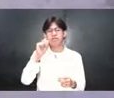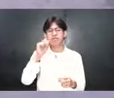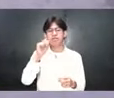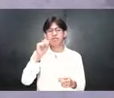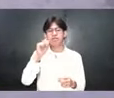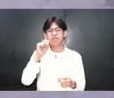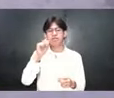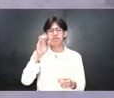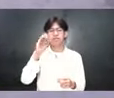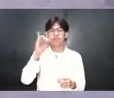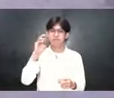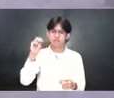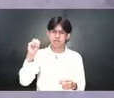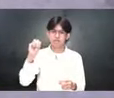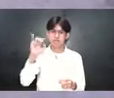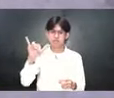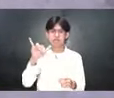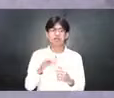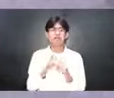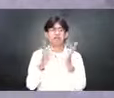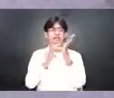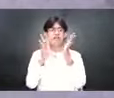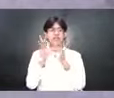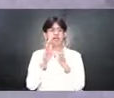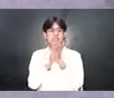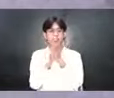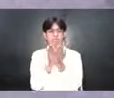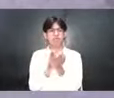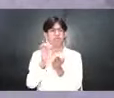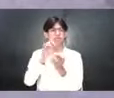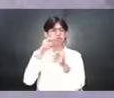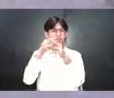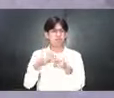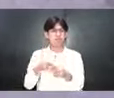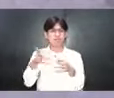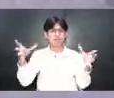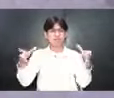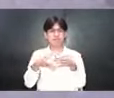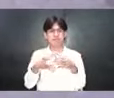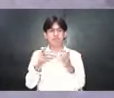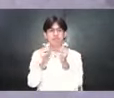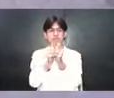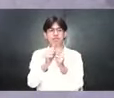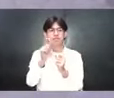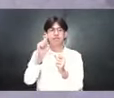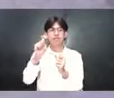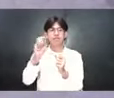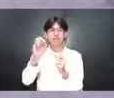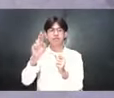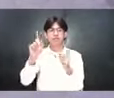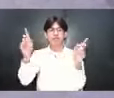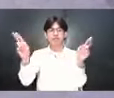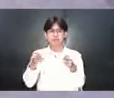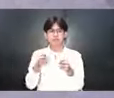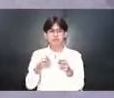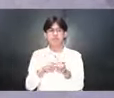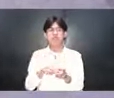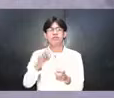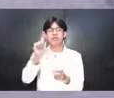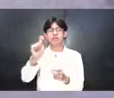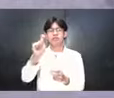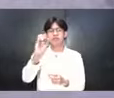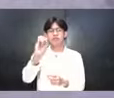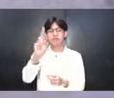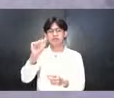So itong 5 librong ito, ang tawag sa kanila ay Torah. Sabi nyo nga, Torah. Tingnan nyo yung katabi mo, sabi